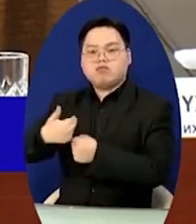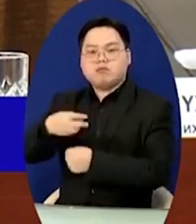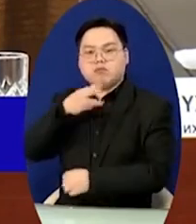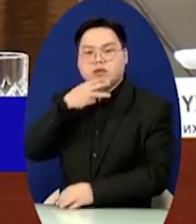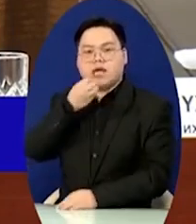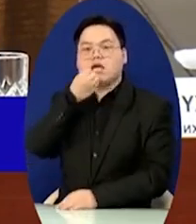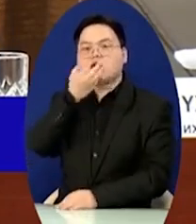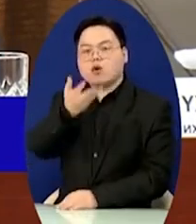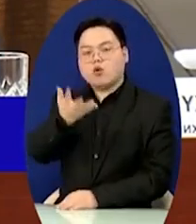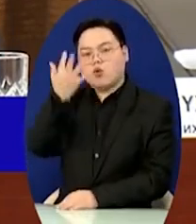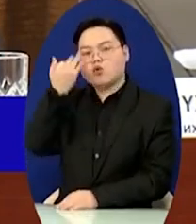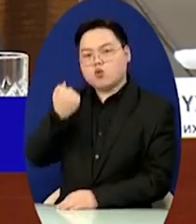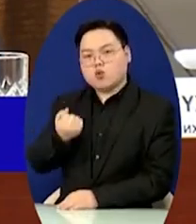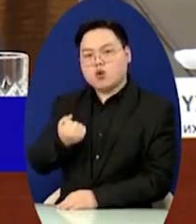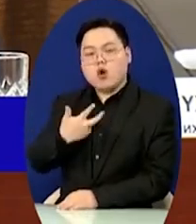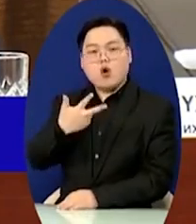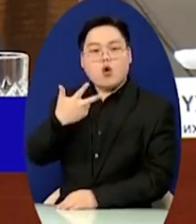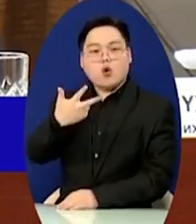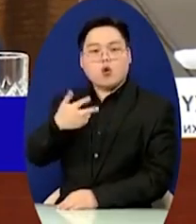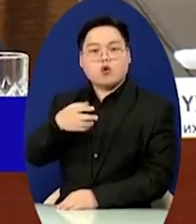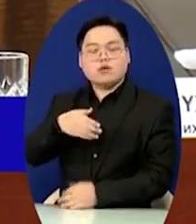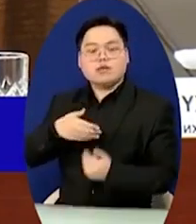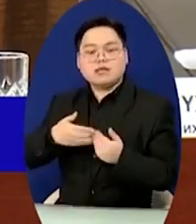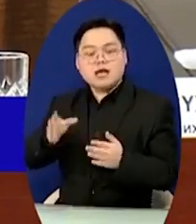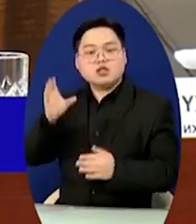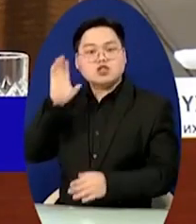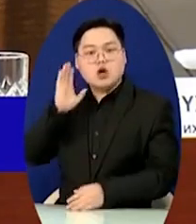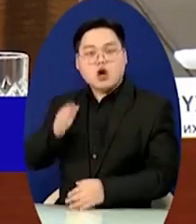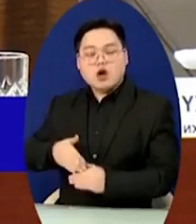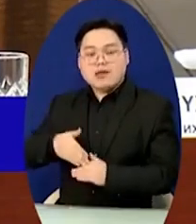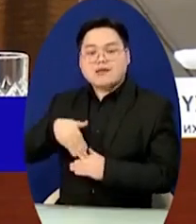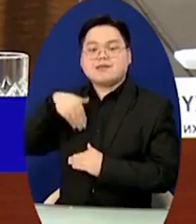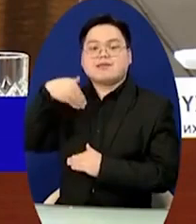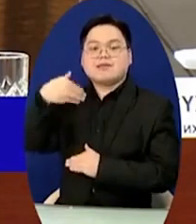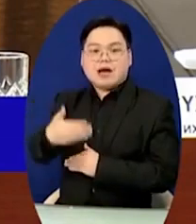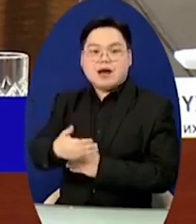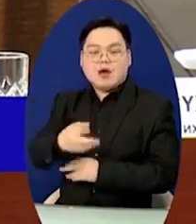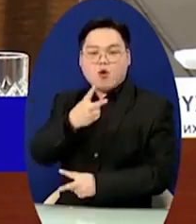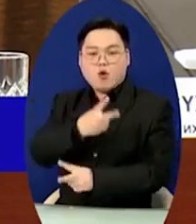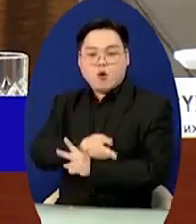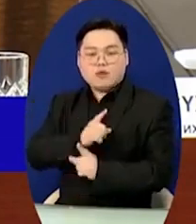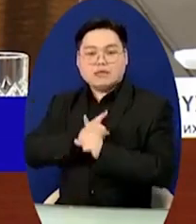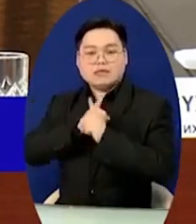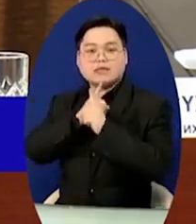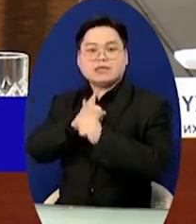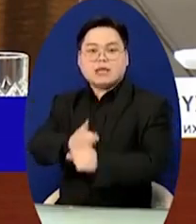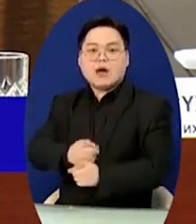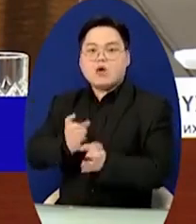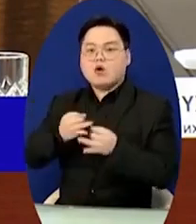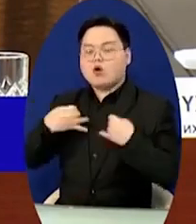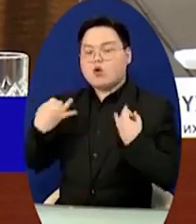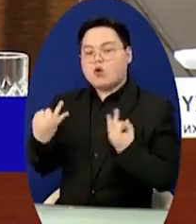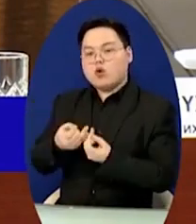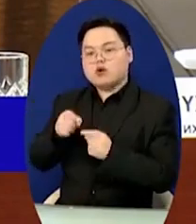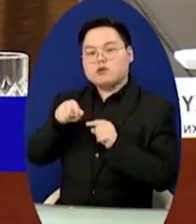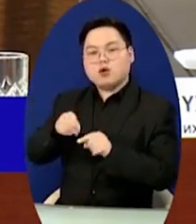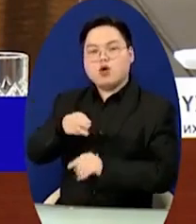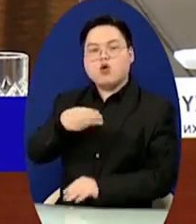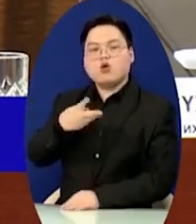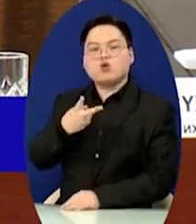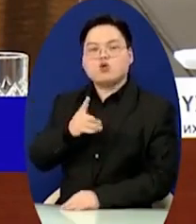өгөх болно. За ингээ 3 дахь удаагийн сонсголын дараа хууль заасанчлан Улсын их хурлын төр